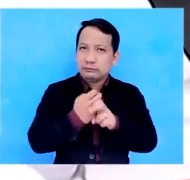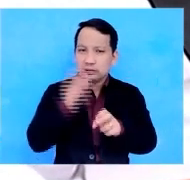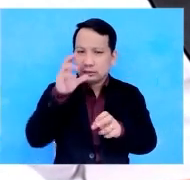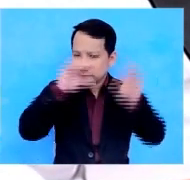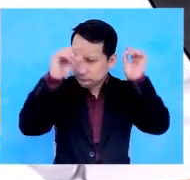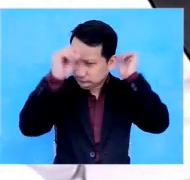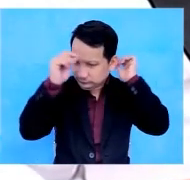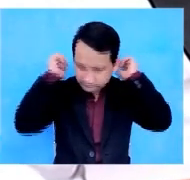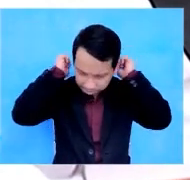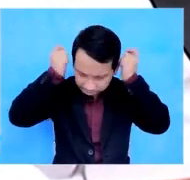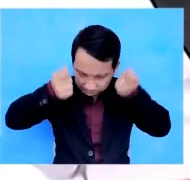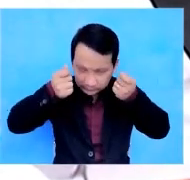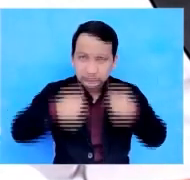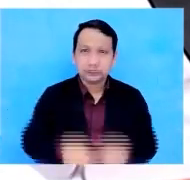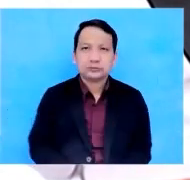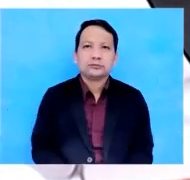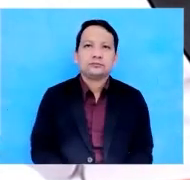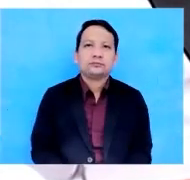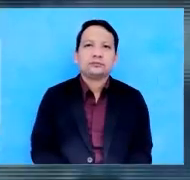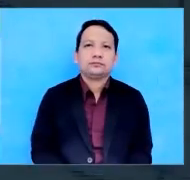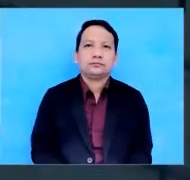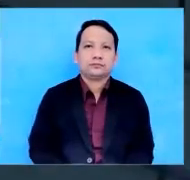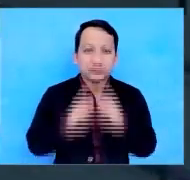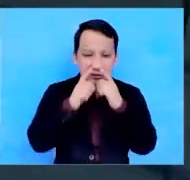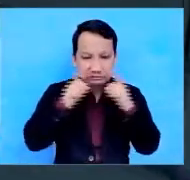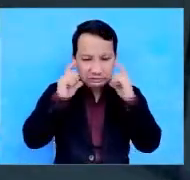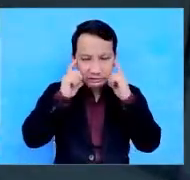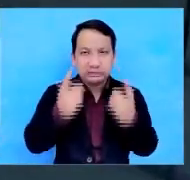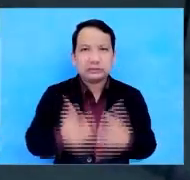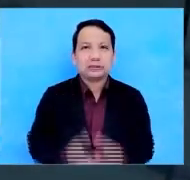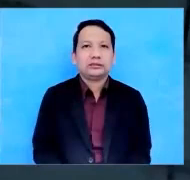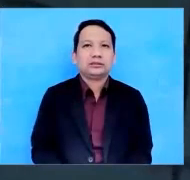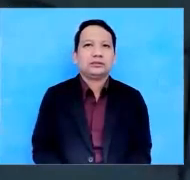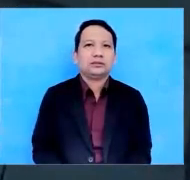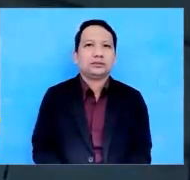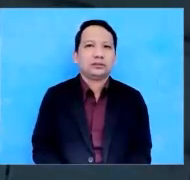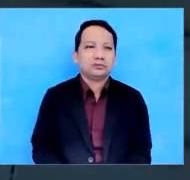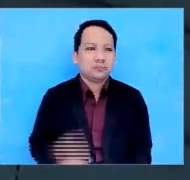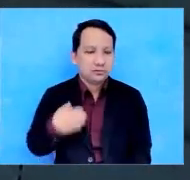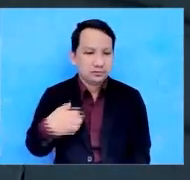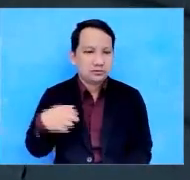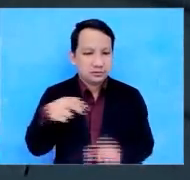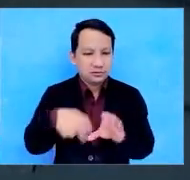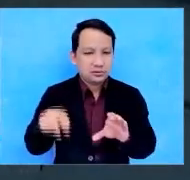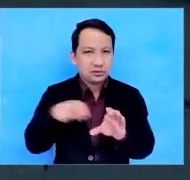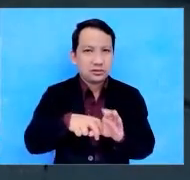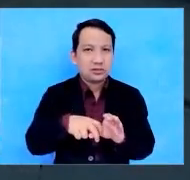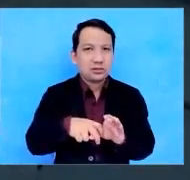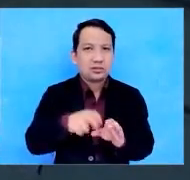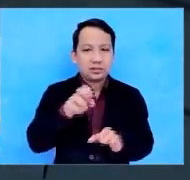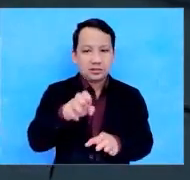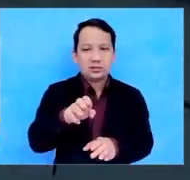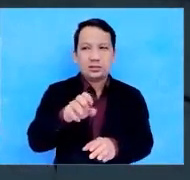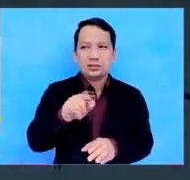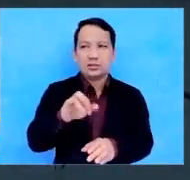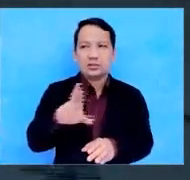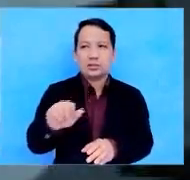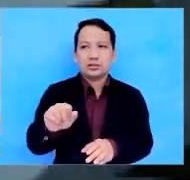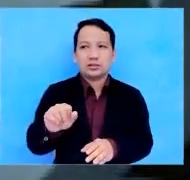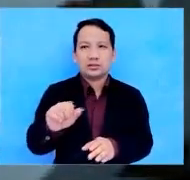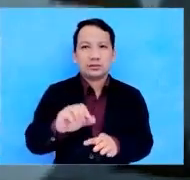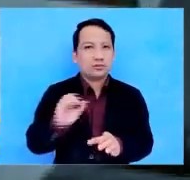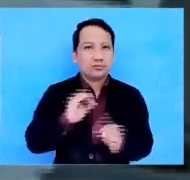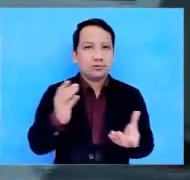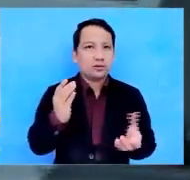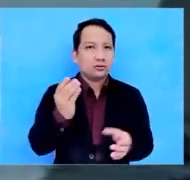naka-hood siya. Tapos may face mask pa. Base sa mga pulis, sumakay daw ng e-trike. Dahil walang sariling sasakyan